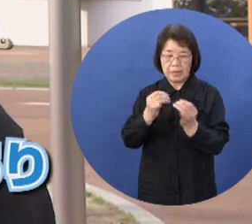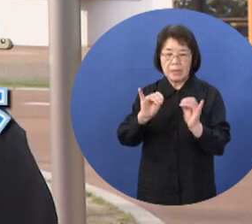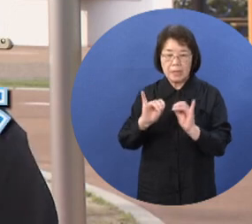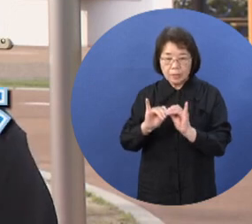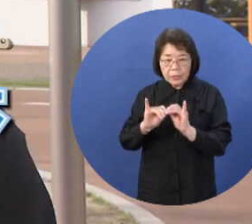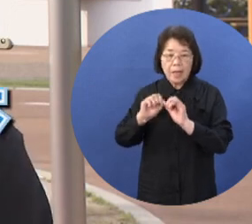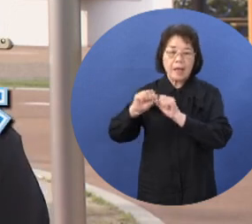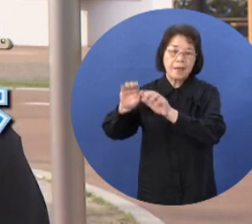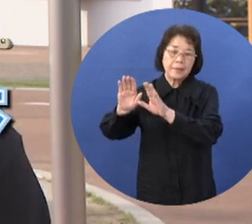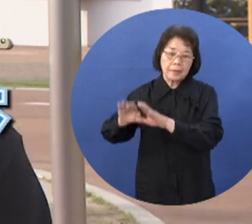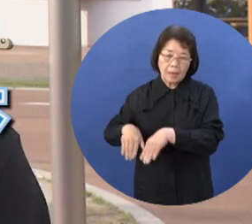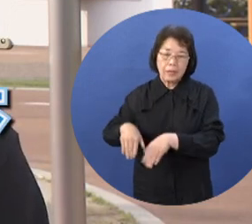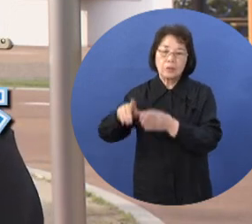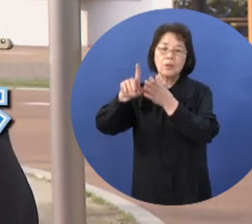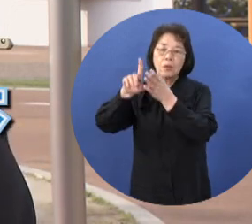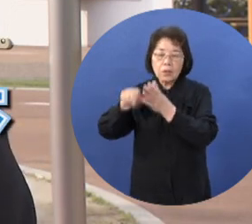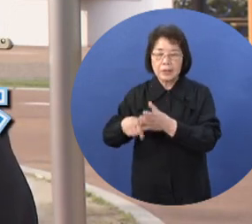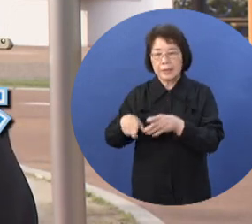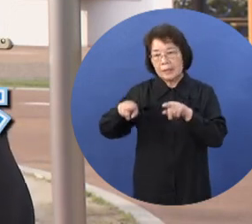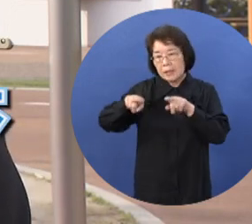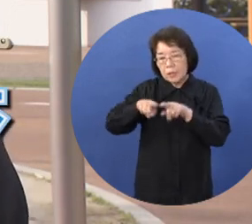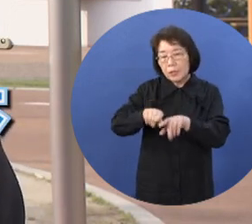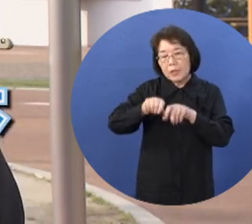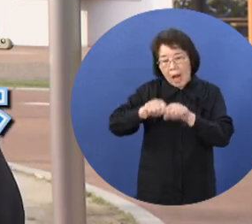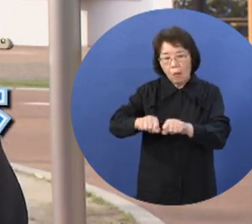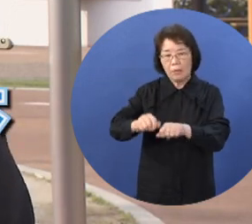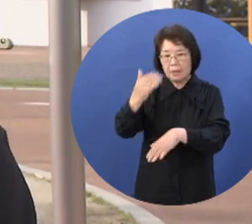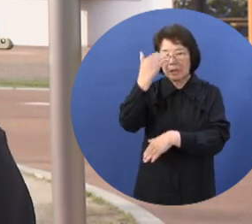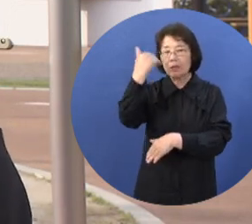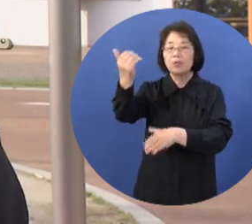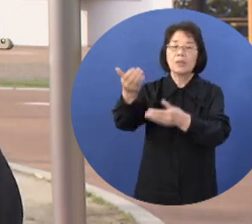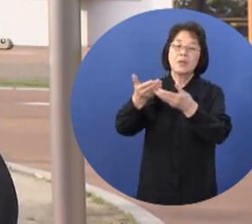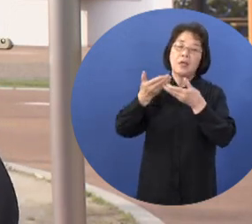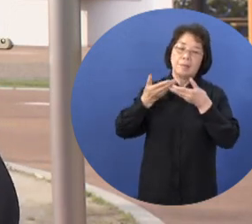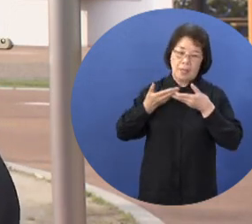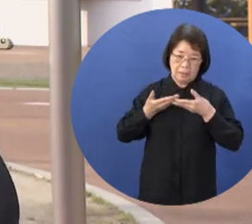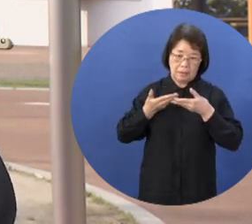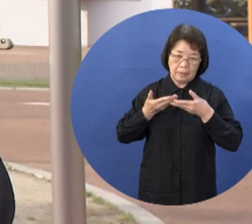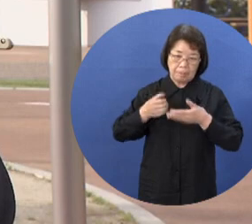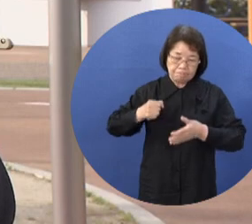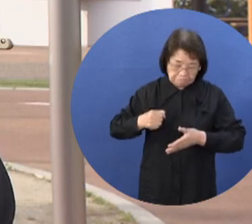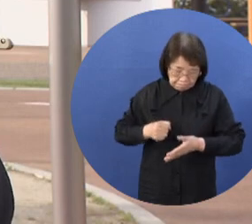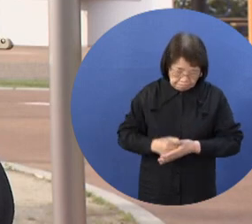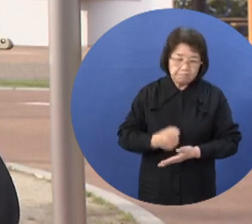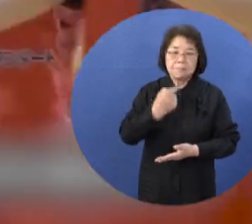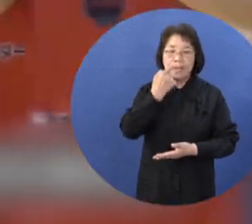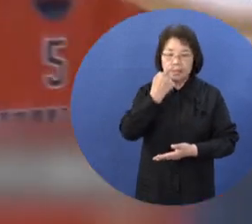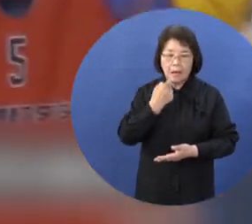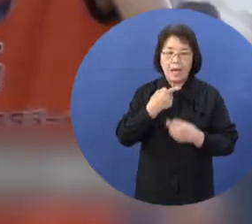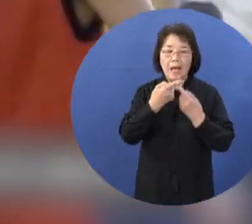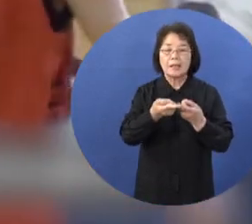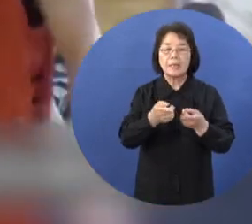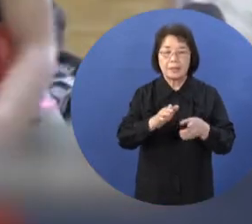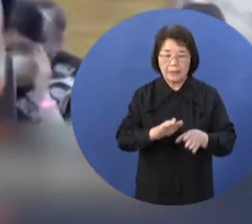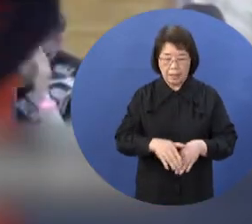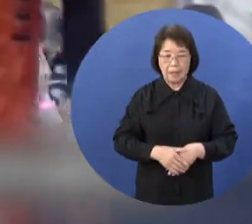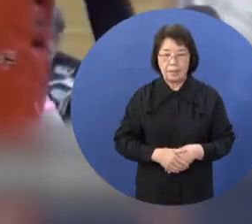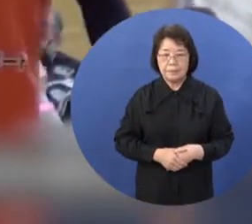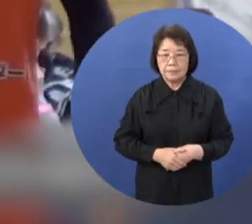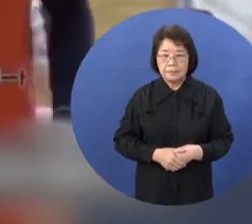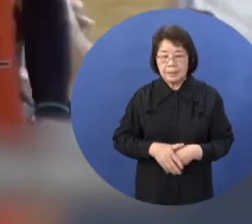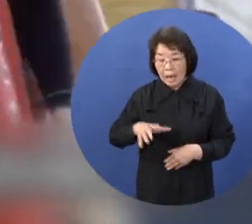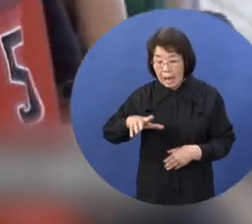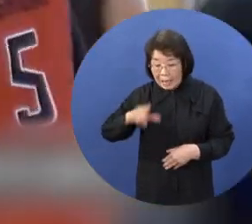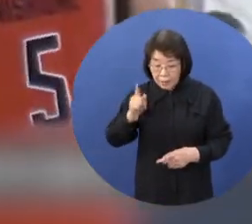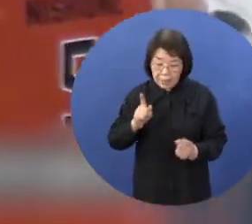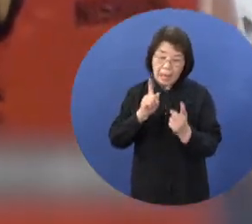うん、それを機会にまた一緒にやろうよって言ってもらえて、そして入るようになりました。 へー。 最初に僕らが出会ったの